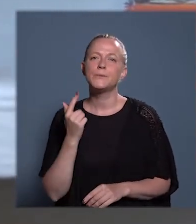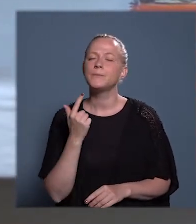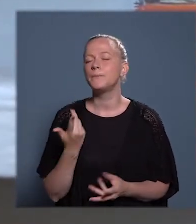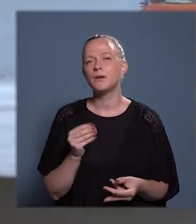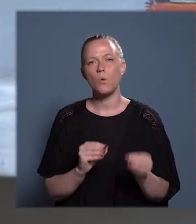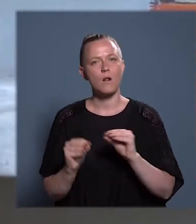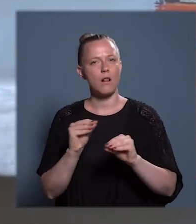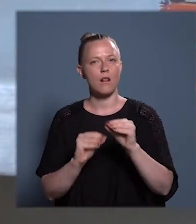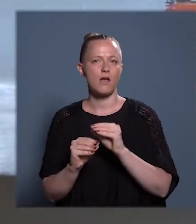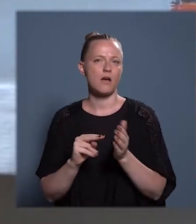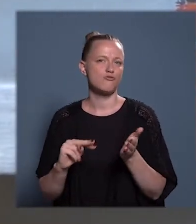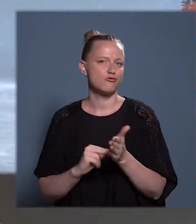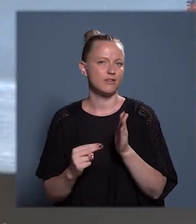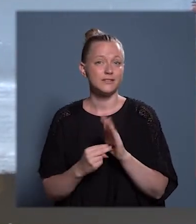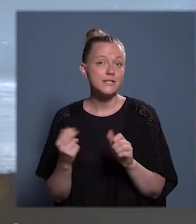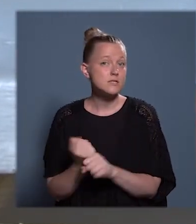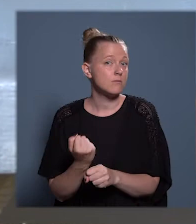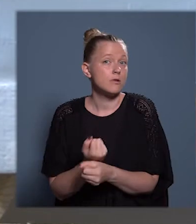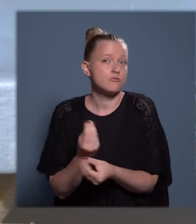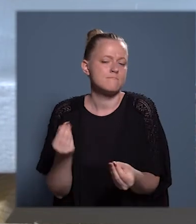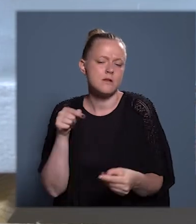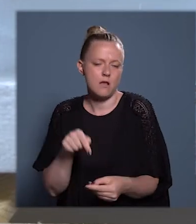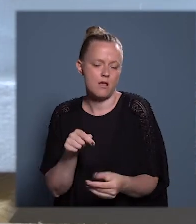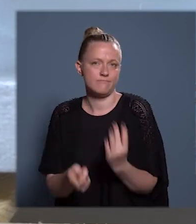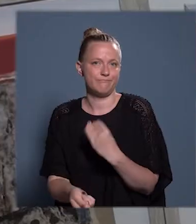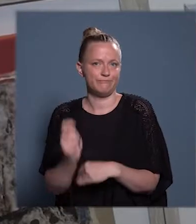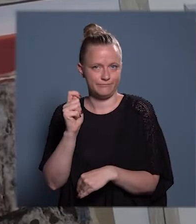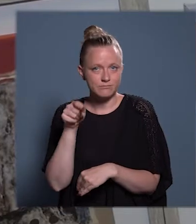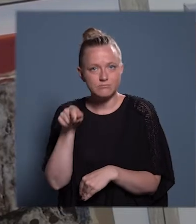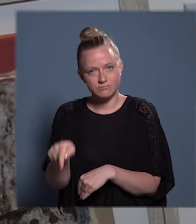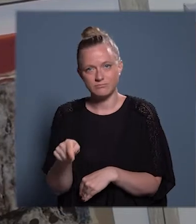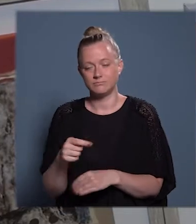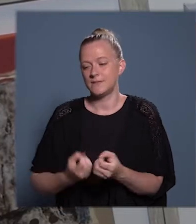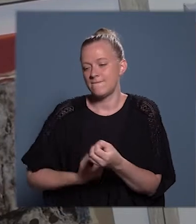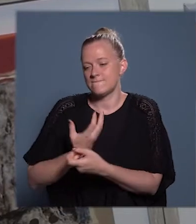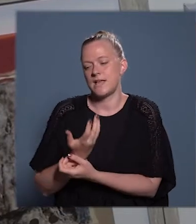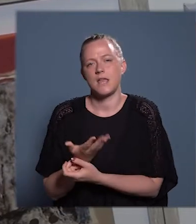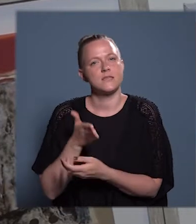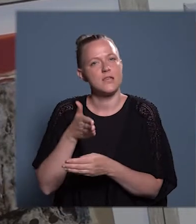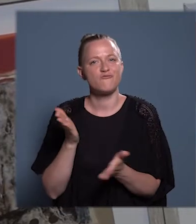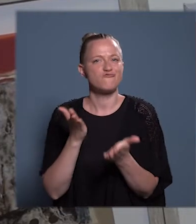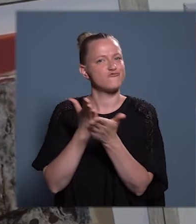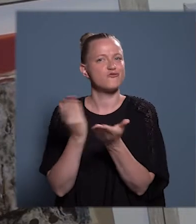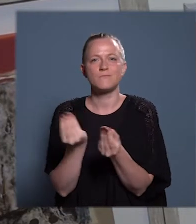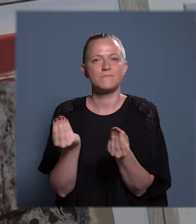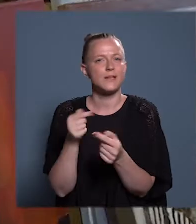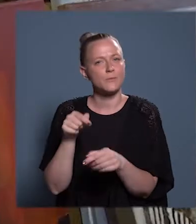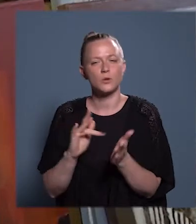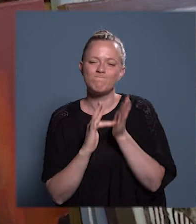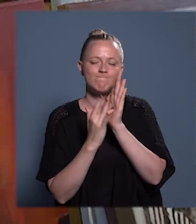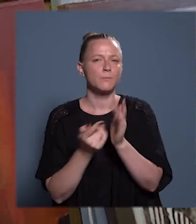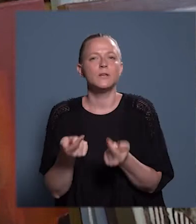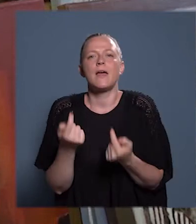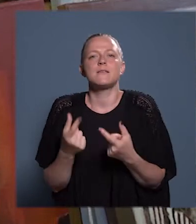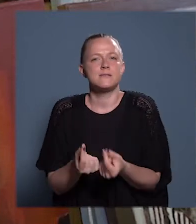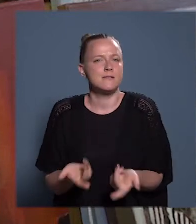technikában izgalmas, miért ezt a műfajt találja alkalmasnak arra, hogy kifejezze azt, amit mondani szeretne, vagy kiadni magából, vagy megmutatni? Én megmondom,